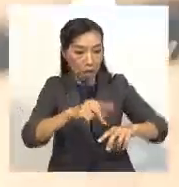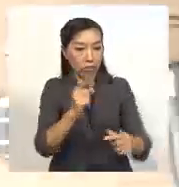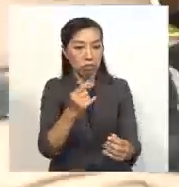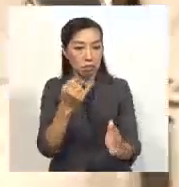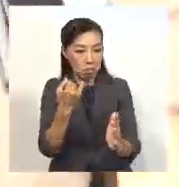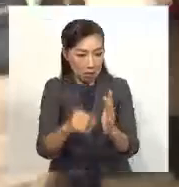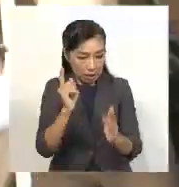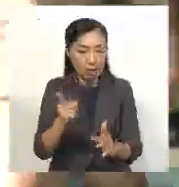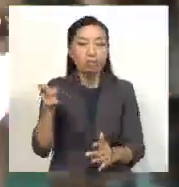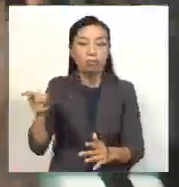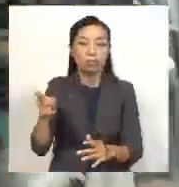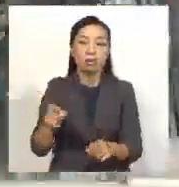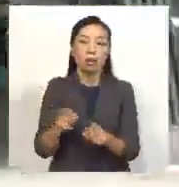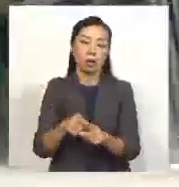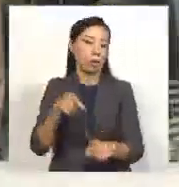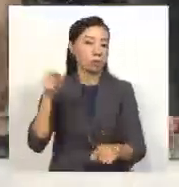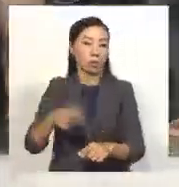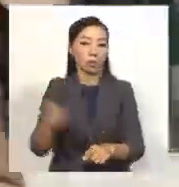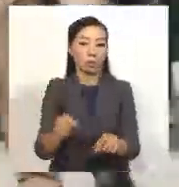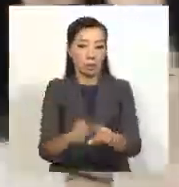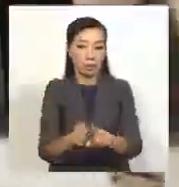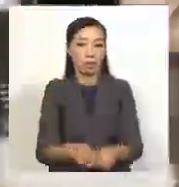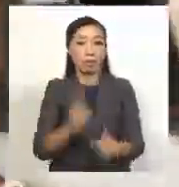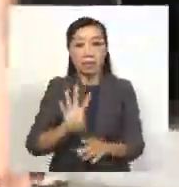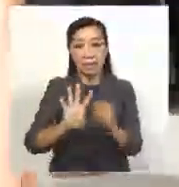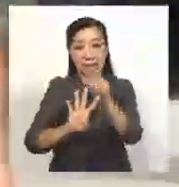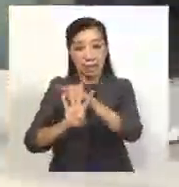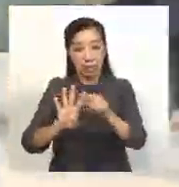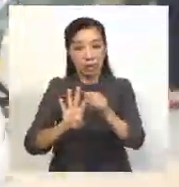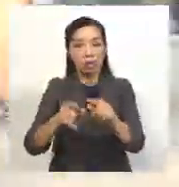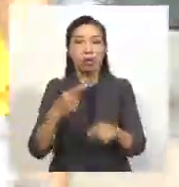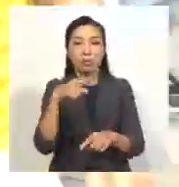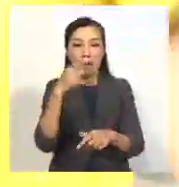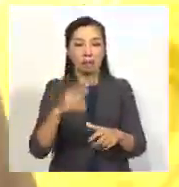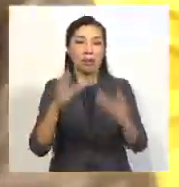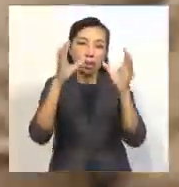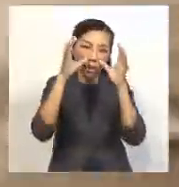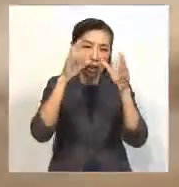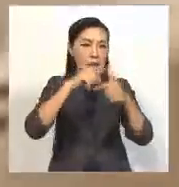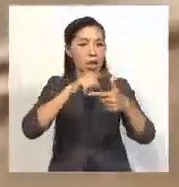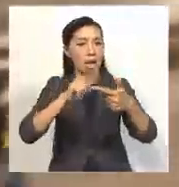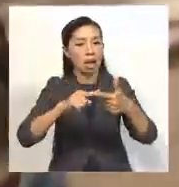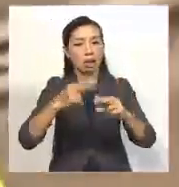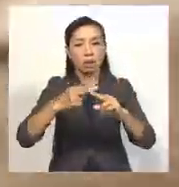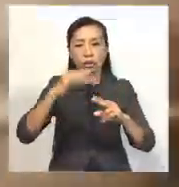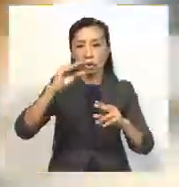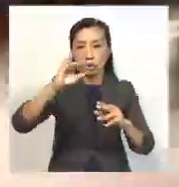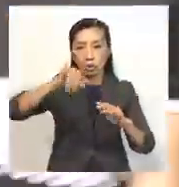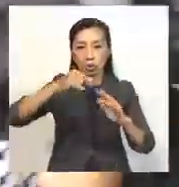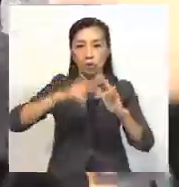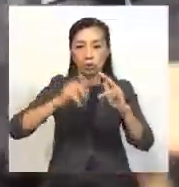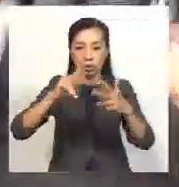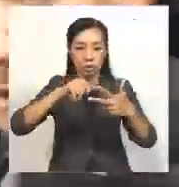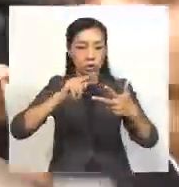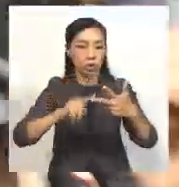ไปด้วยนายสัมฤทธิ์ริมเถื่อนหรือว่าเสือนายวัชระมากจงดีหรือว่าโจ๊กนายอนันต์เศษอวยพรและนายสัมภ